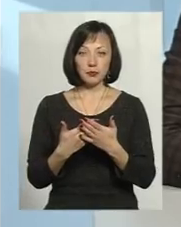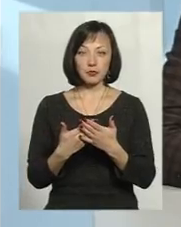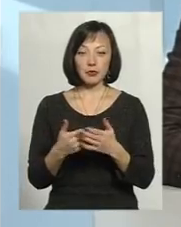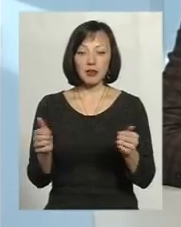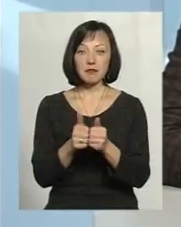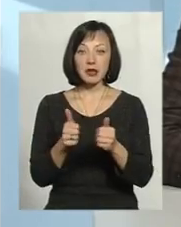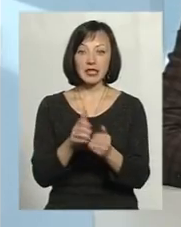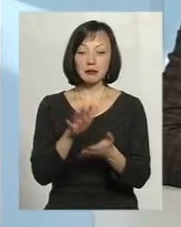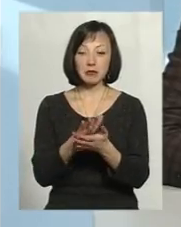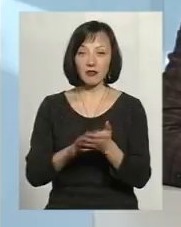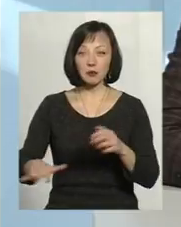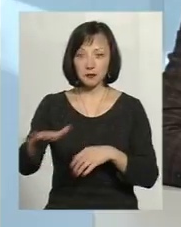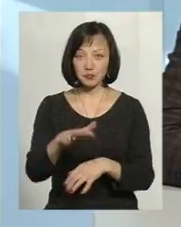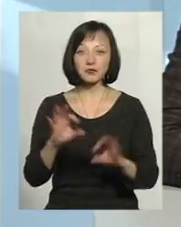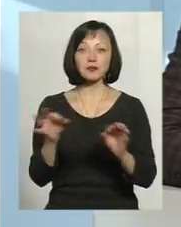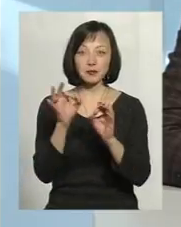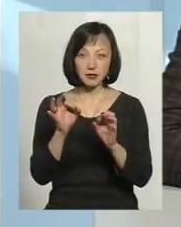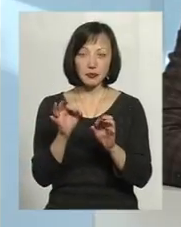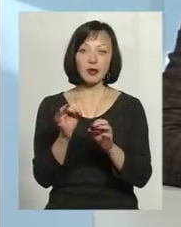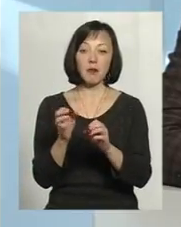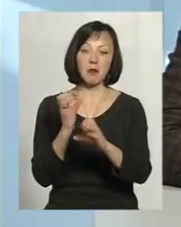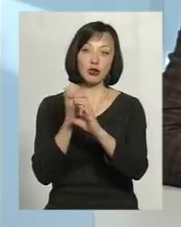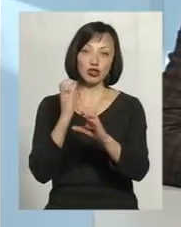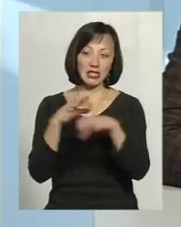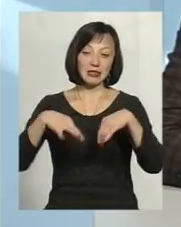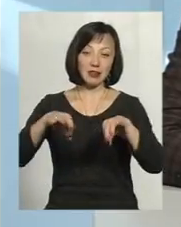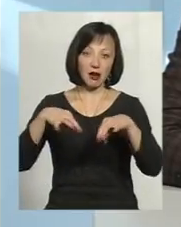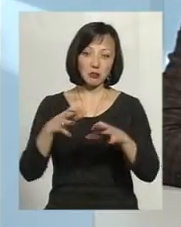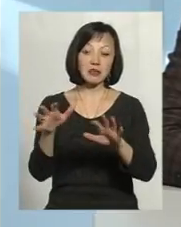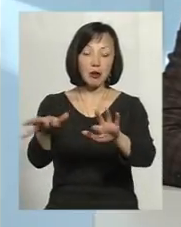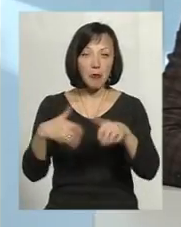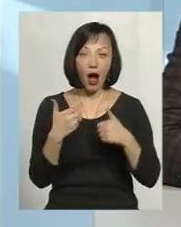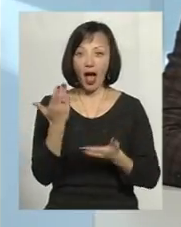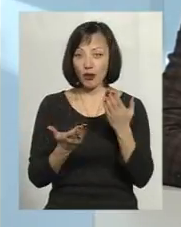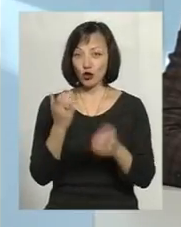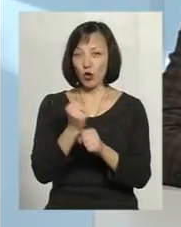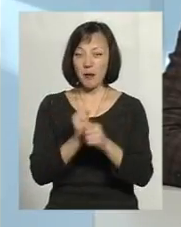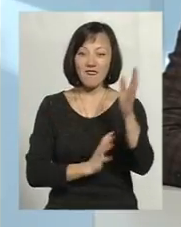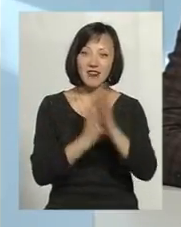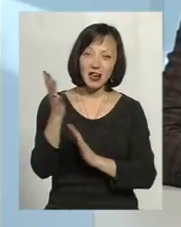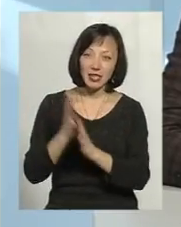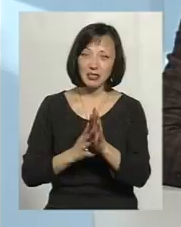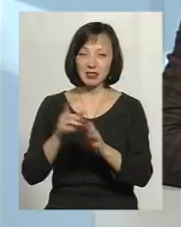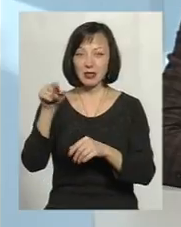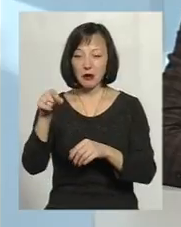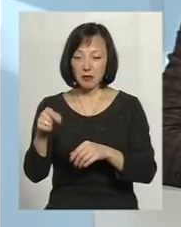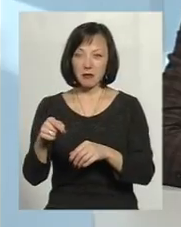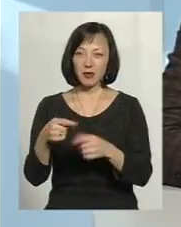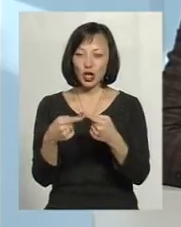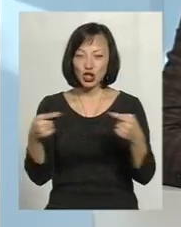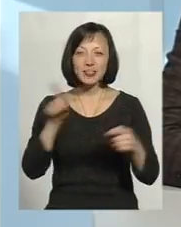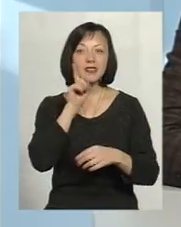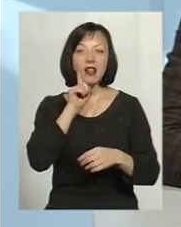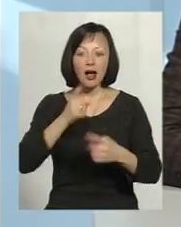біля сміттєвого майданчика з горем пополам Спецкомунтранс його забирає. Якщо це робиться в лісопосадках чи на інших зелених зонах,